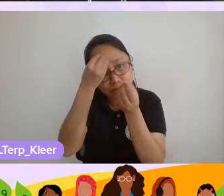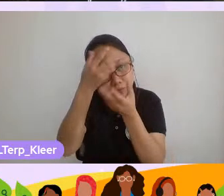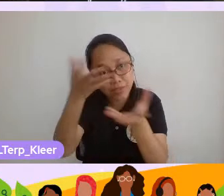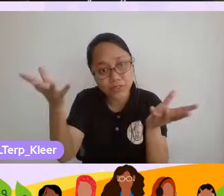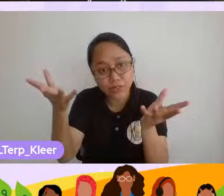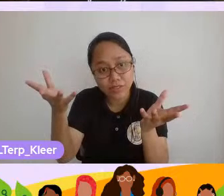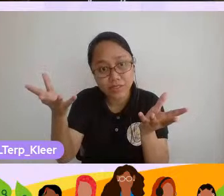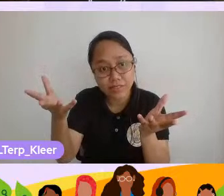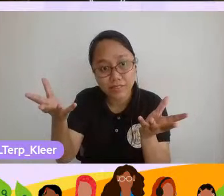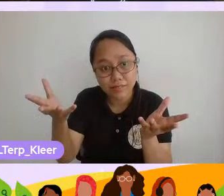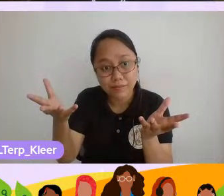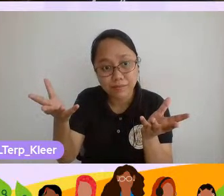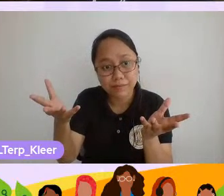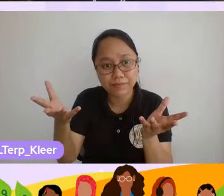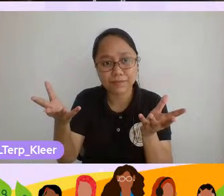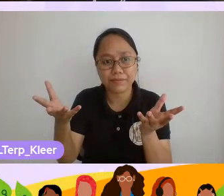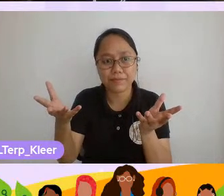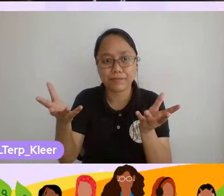to